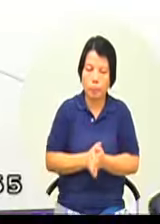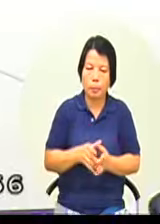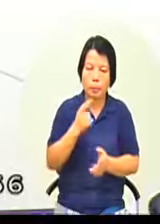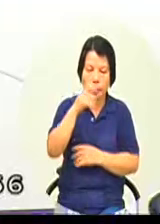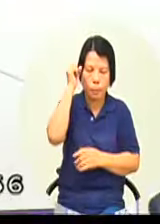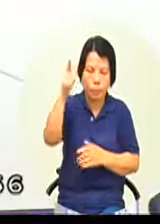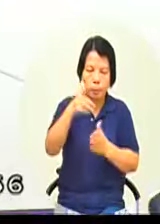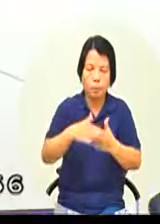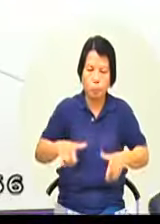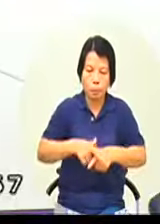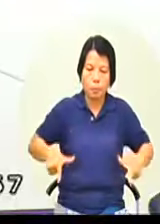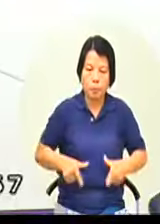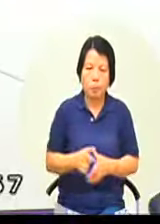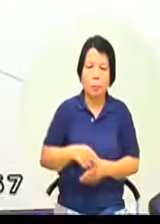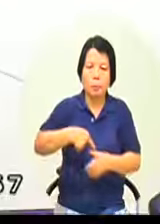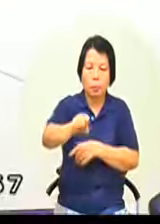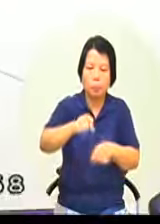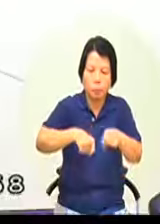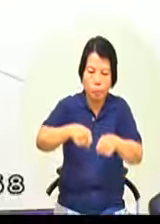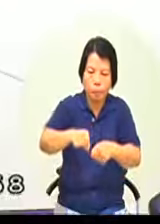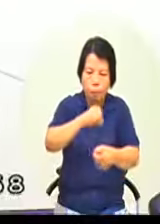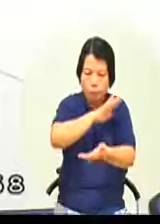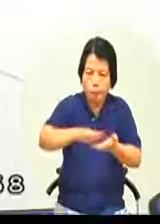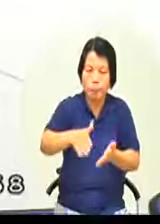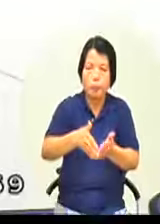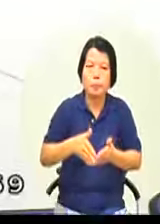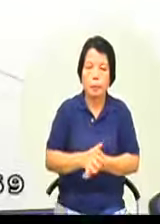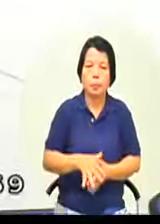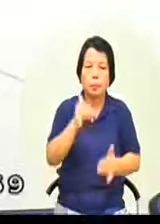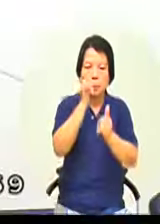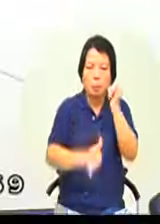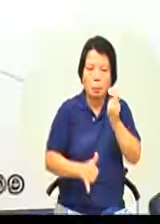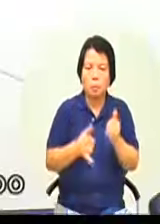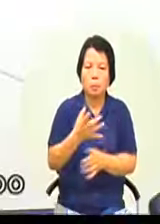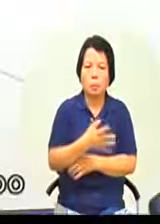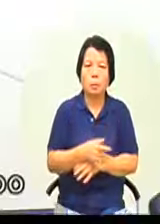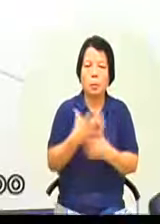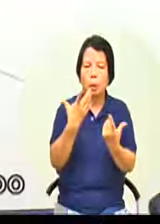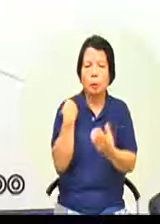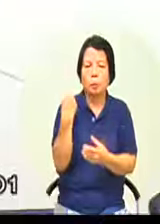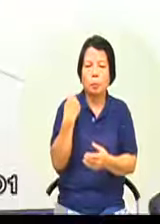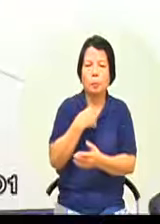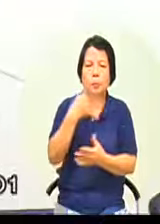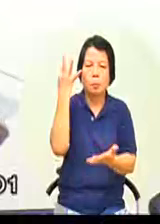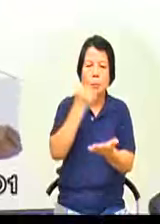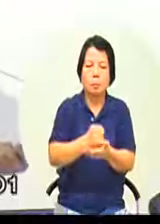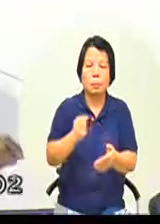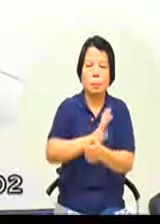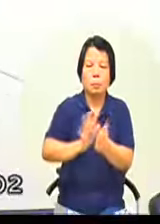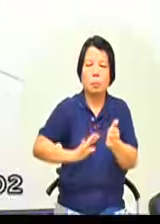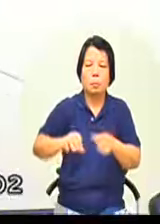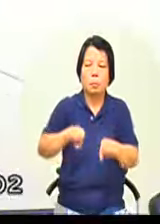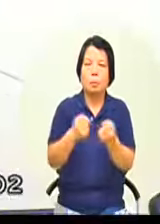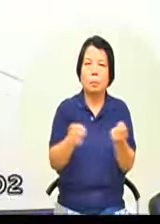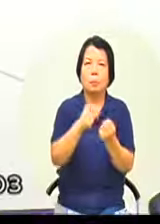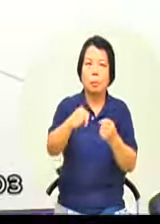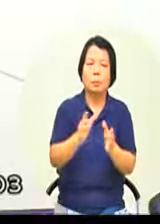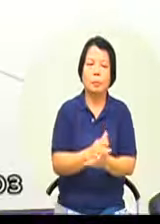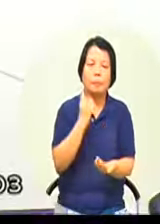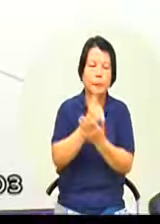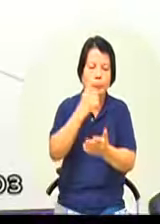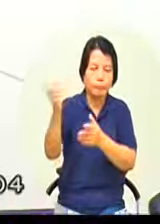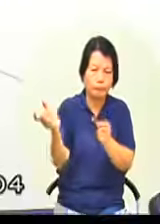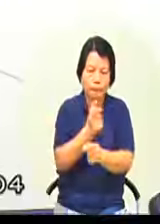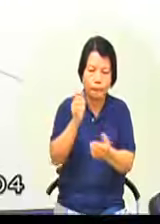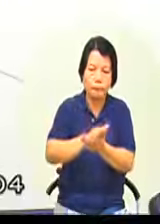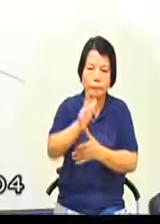跟魄力，好好的一个解决。这历年来都同样的一个道理嘛，每次台风过后就是菜价就是涨，